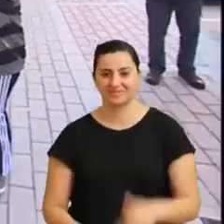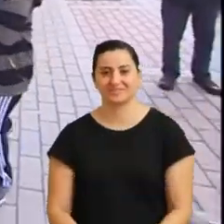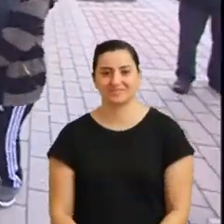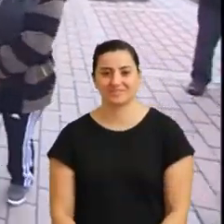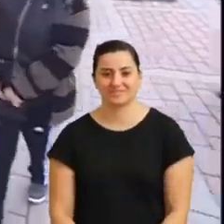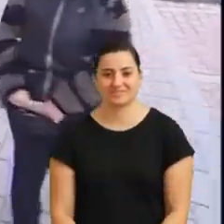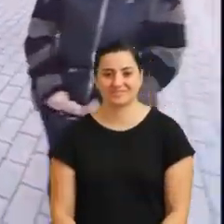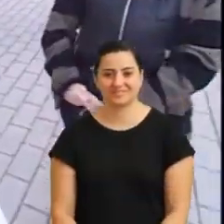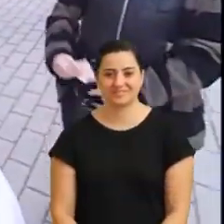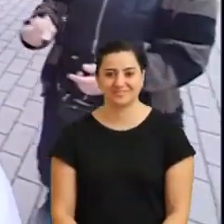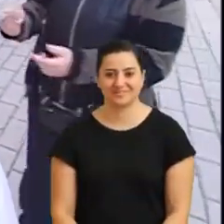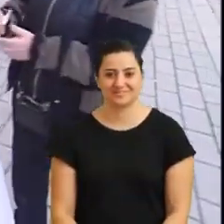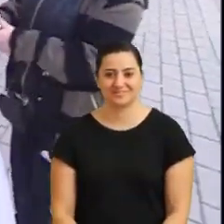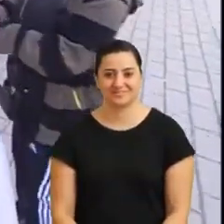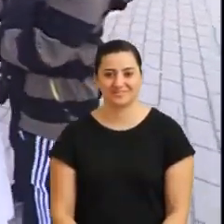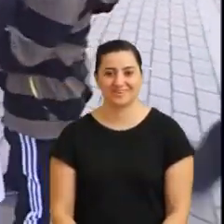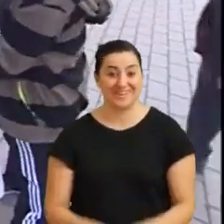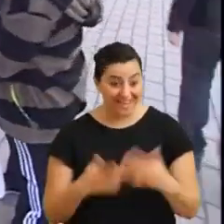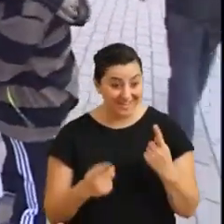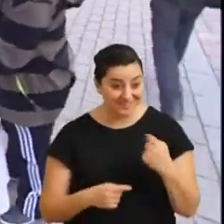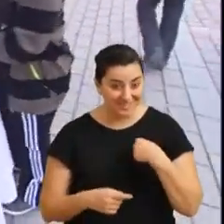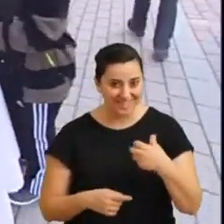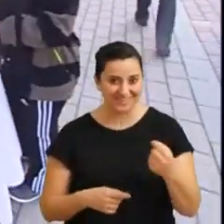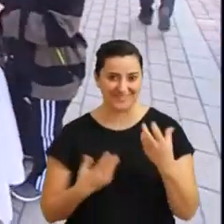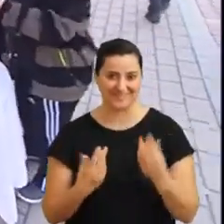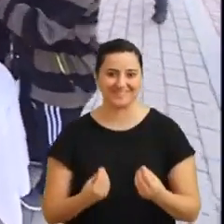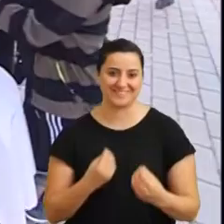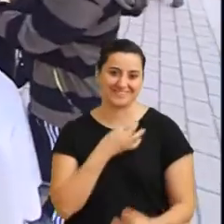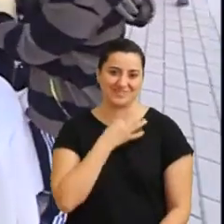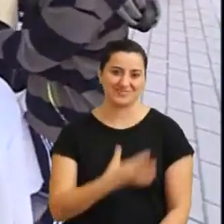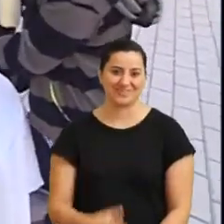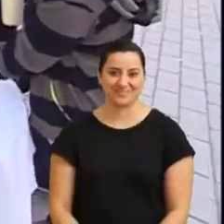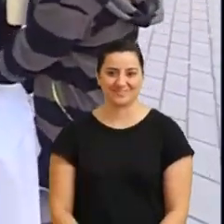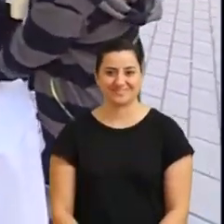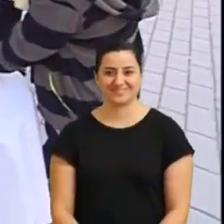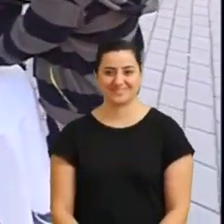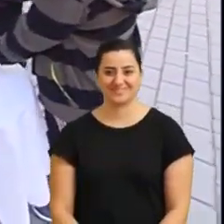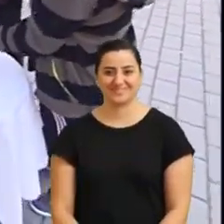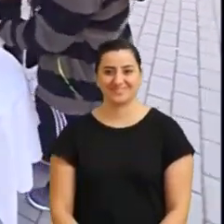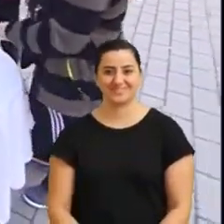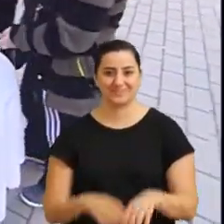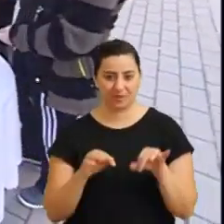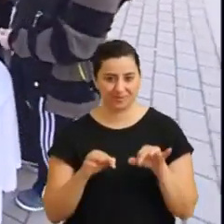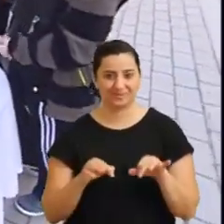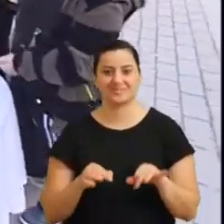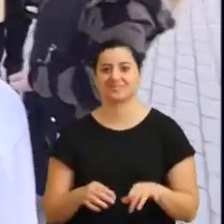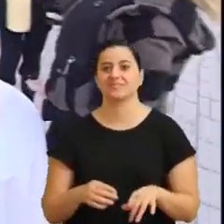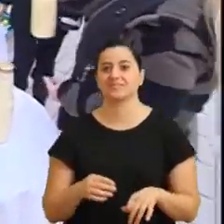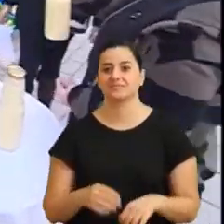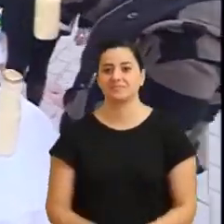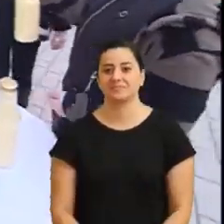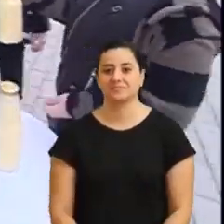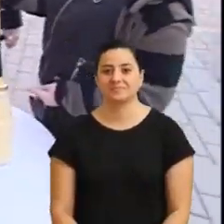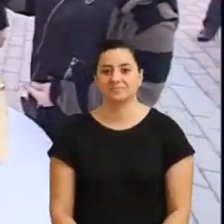şişe. Şişe mi? He, tamam. Vallahi çok naziksiniz. Hemen vereyim mi torba? Yarışmaya katıldım. Benden bozulmuş